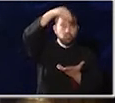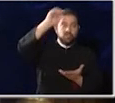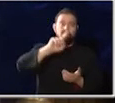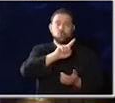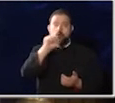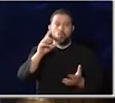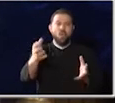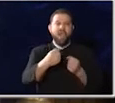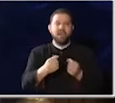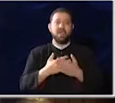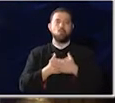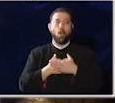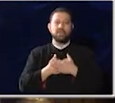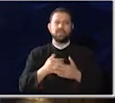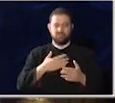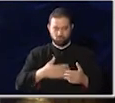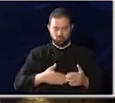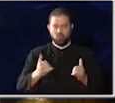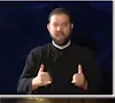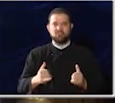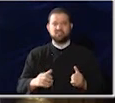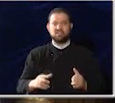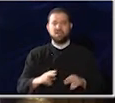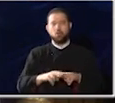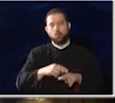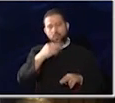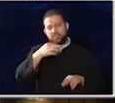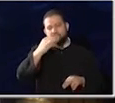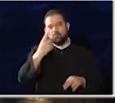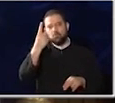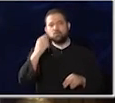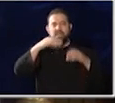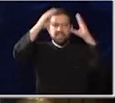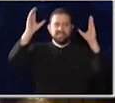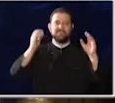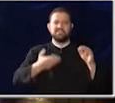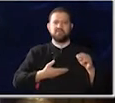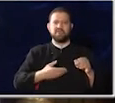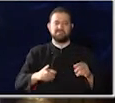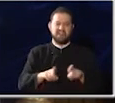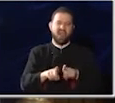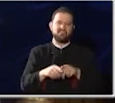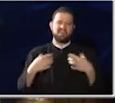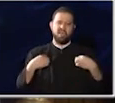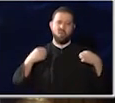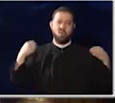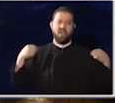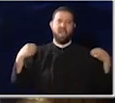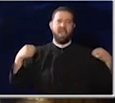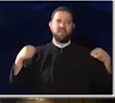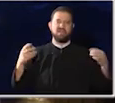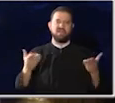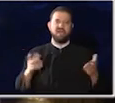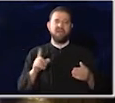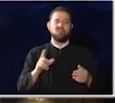sufletul este nemuritor și că trupul este, cum spun unii sfinți părinți, o haină